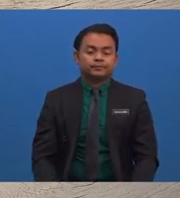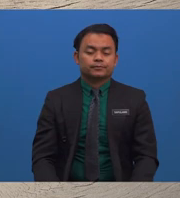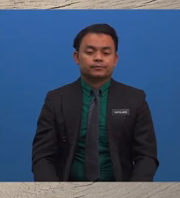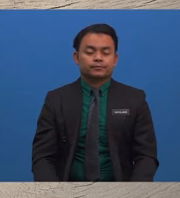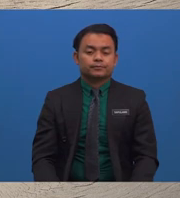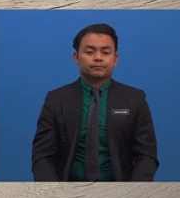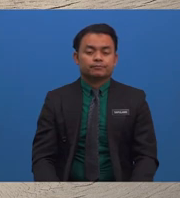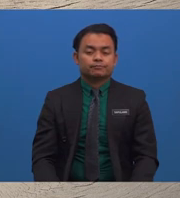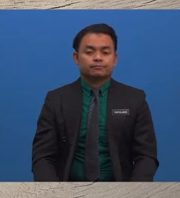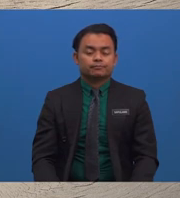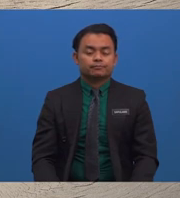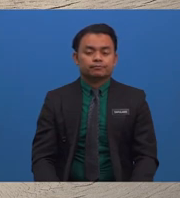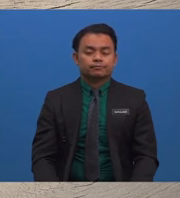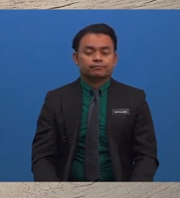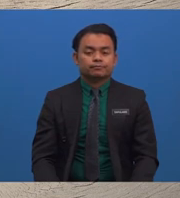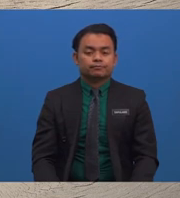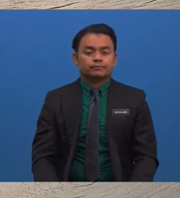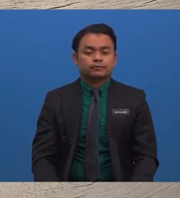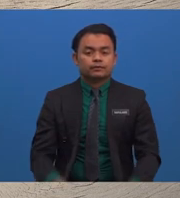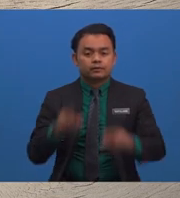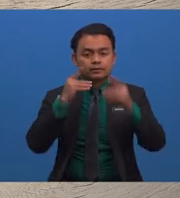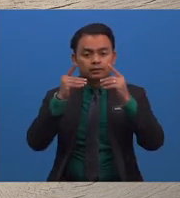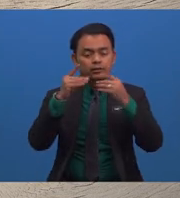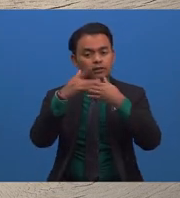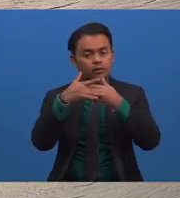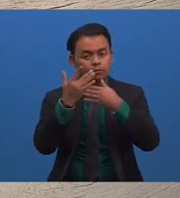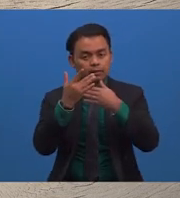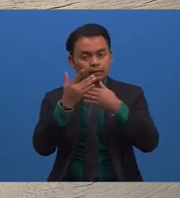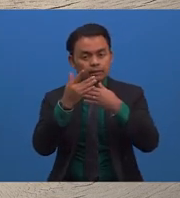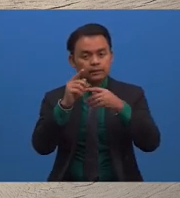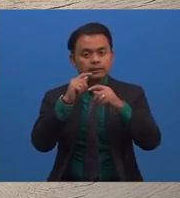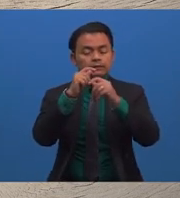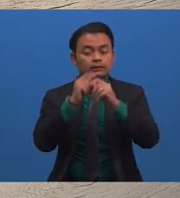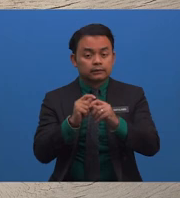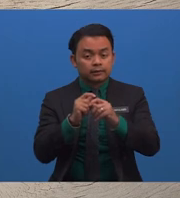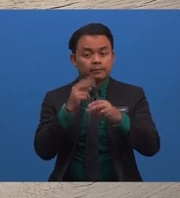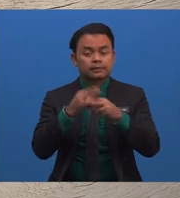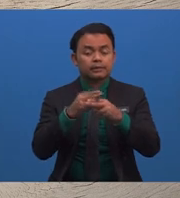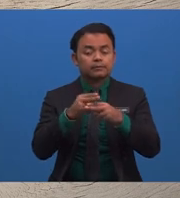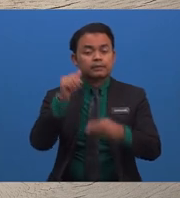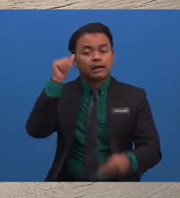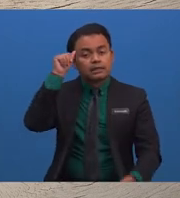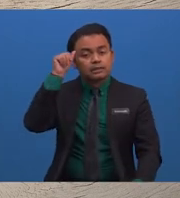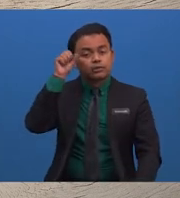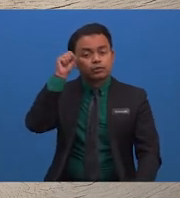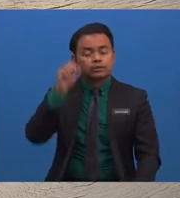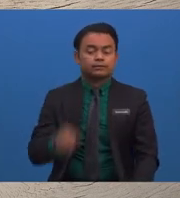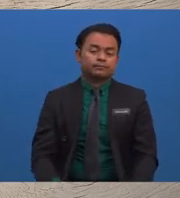Dialog pertama kekal menggunakan nama Asrul, iaitu saya